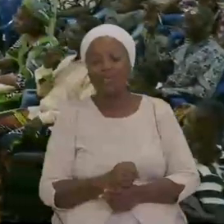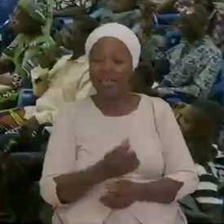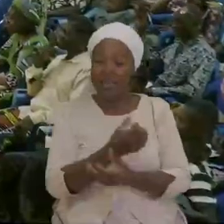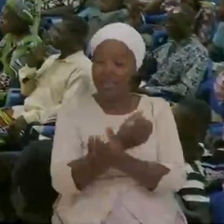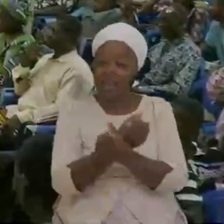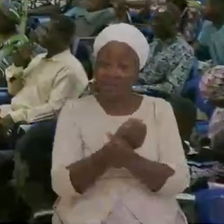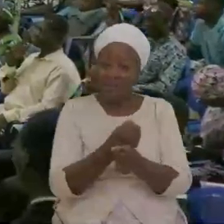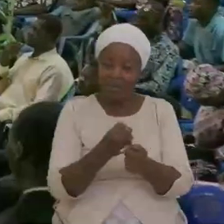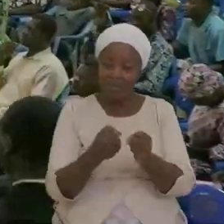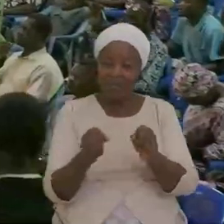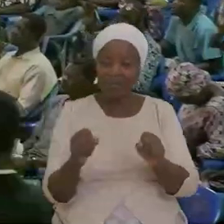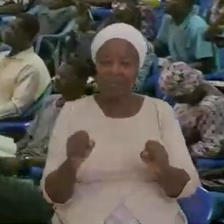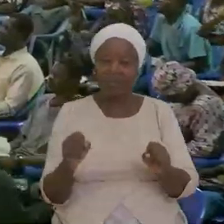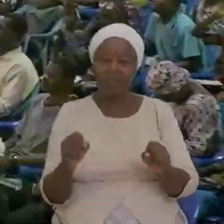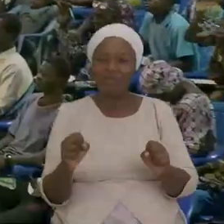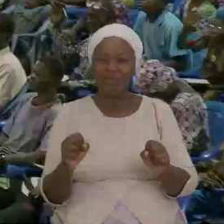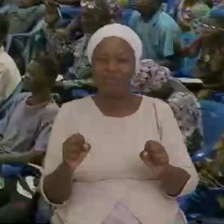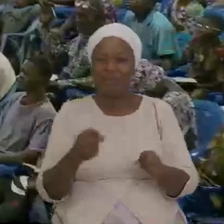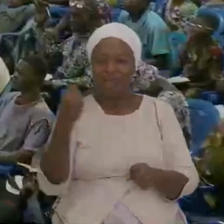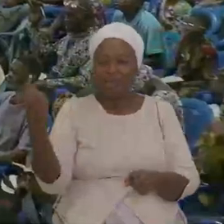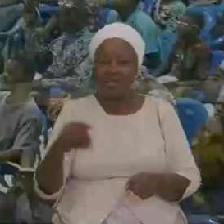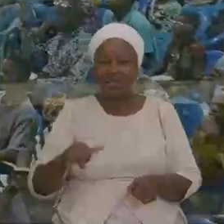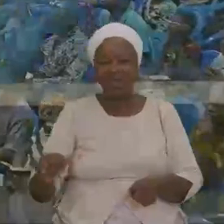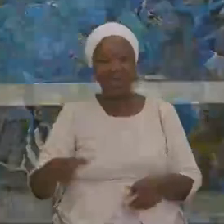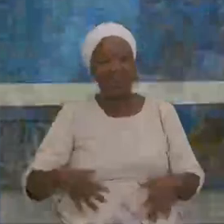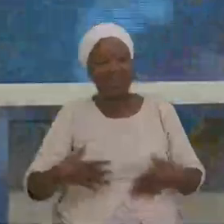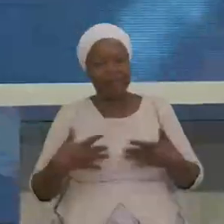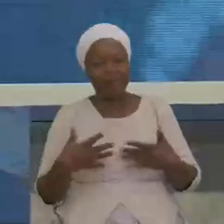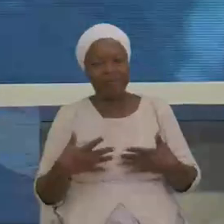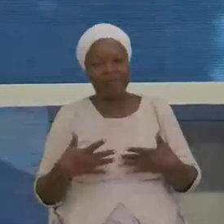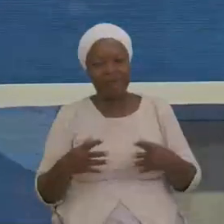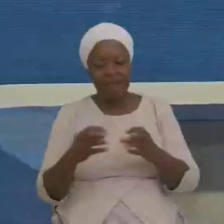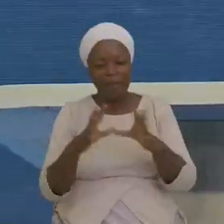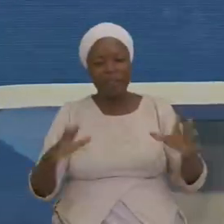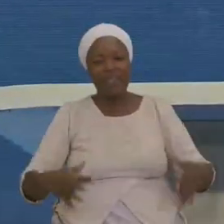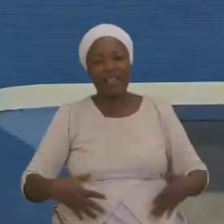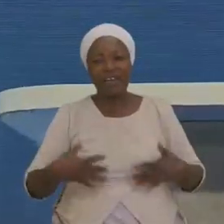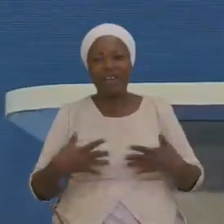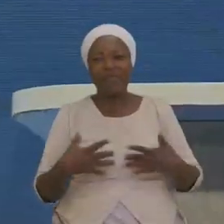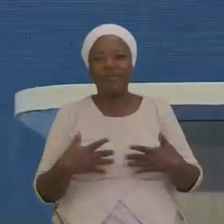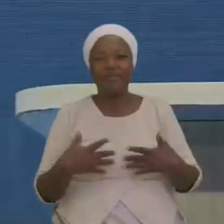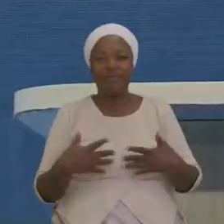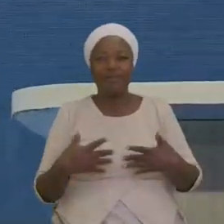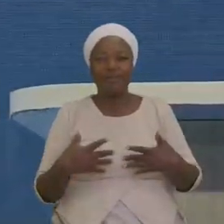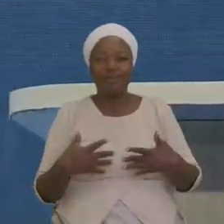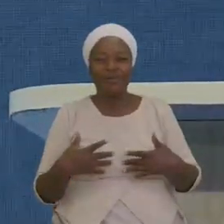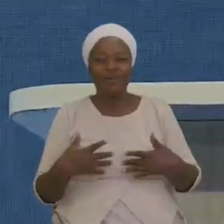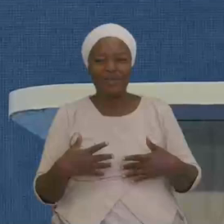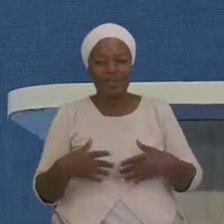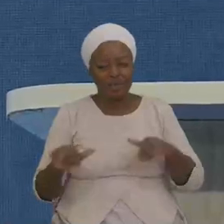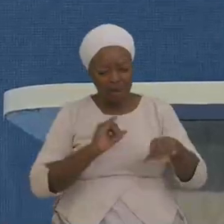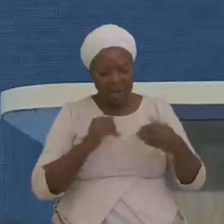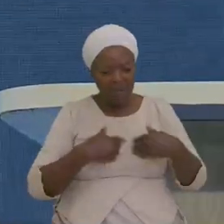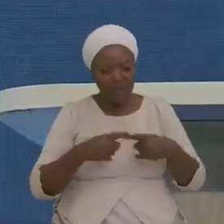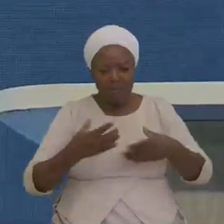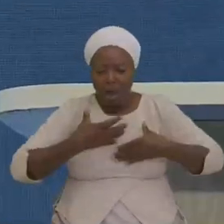Le salut, la vie éternelle, la vie abondante. Est-ce que